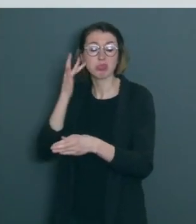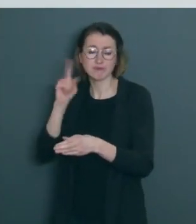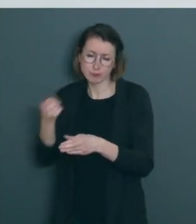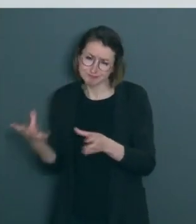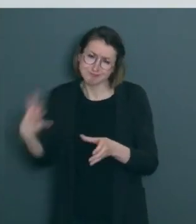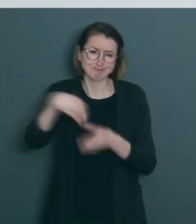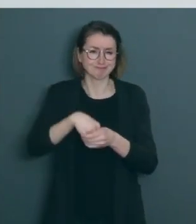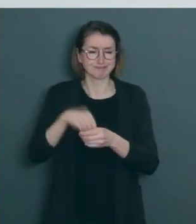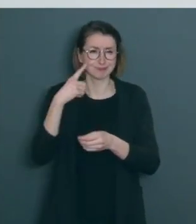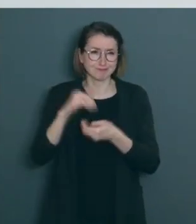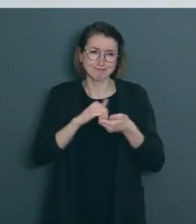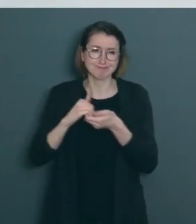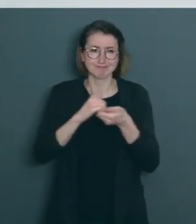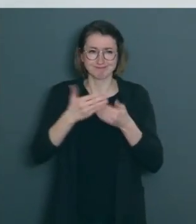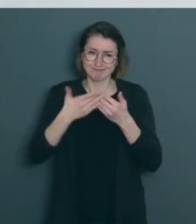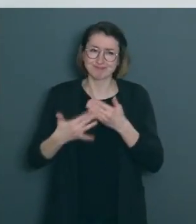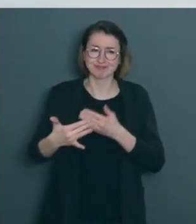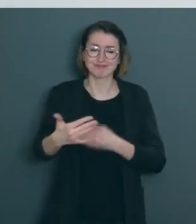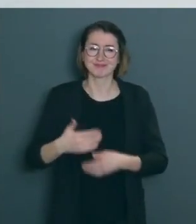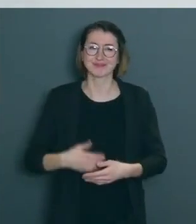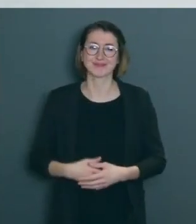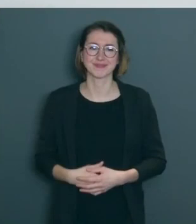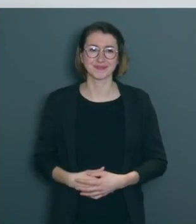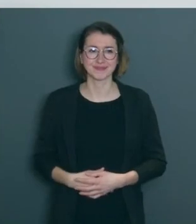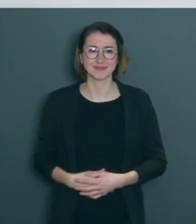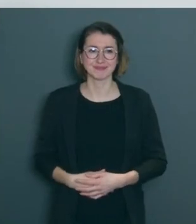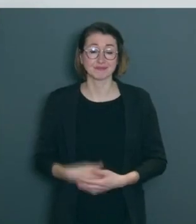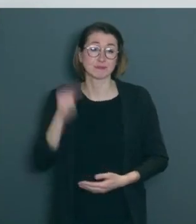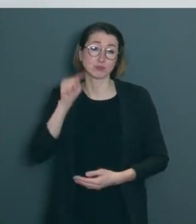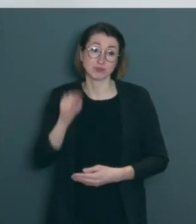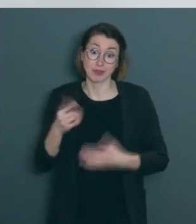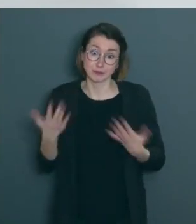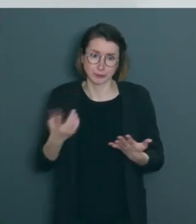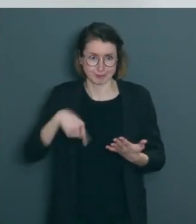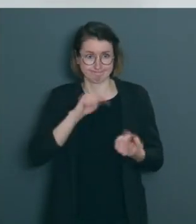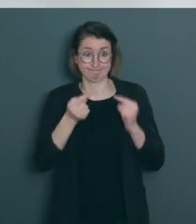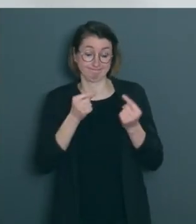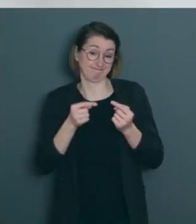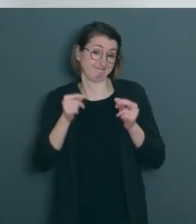Ça, c'est le défi, mais je crois que nous avons pris des décisions qui sont importantes de ce point de vue.